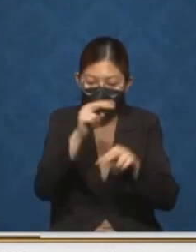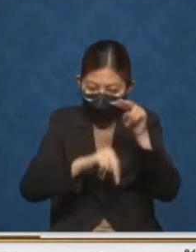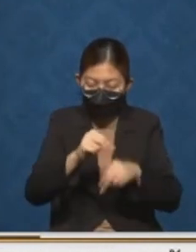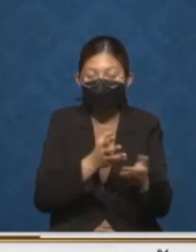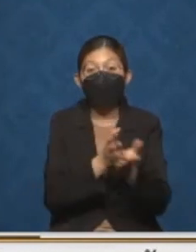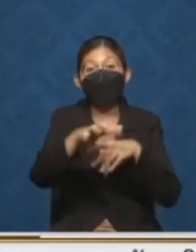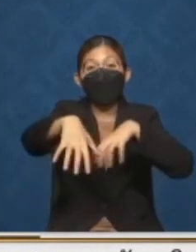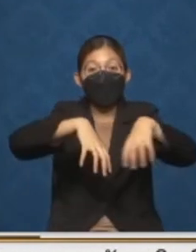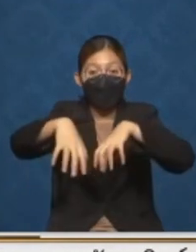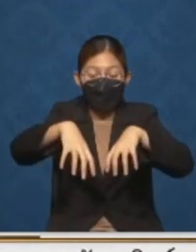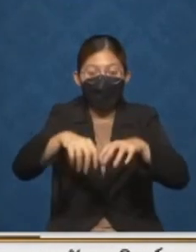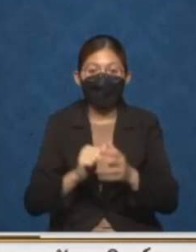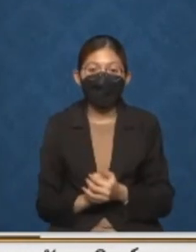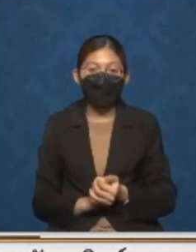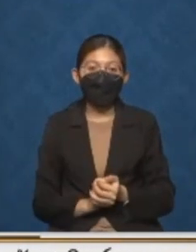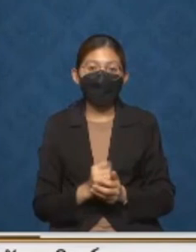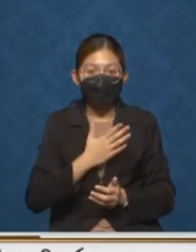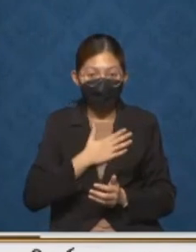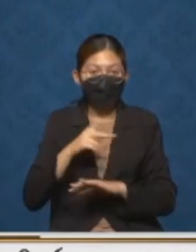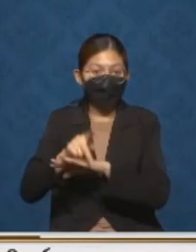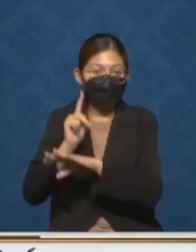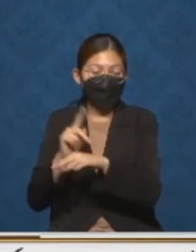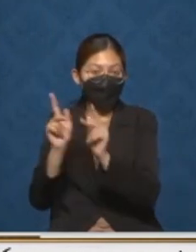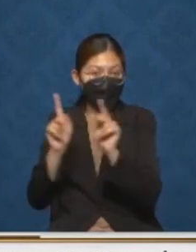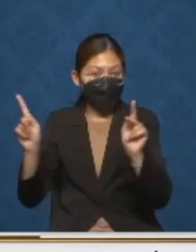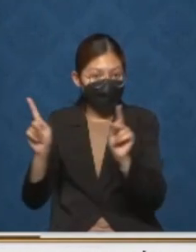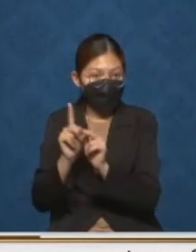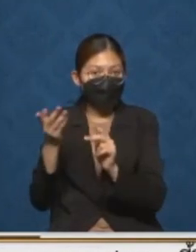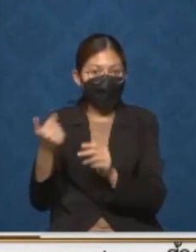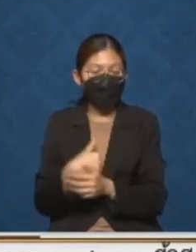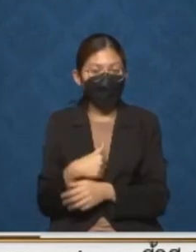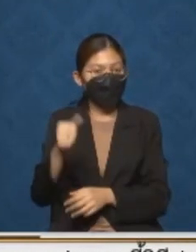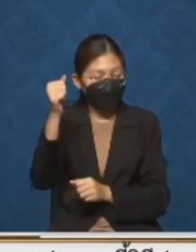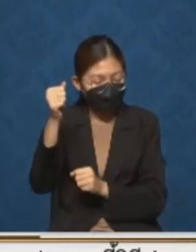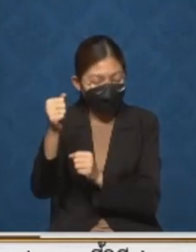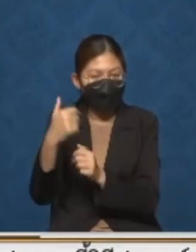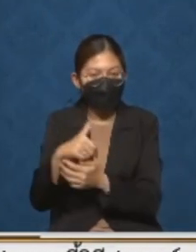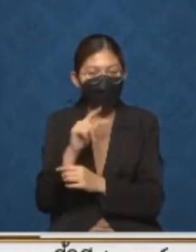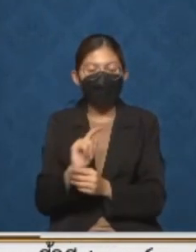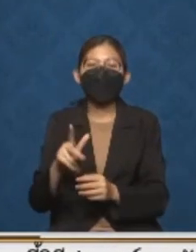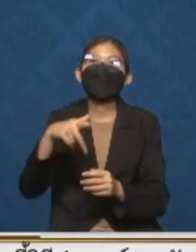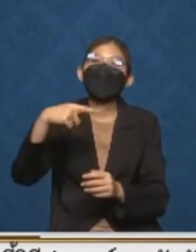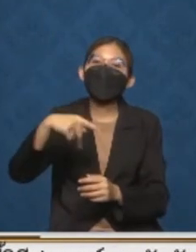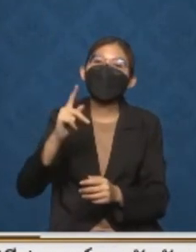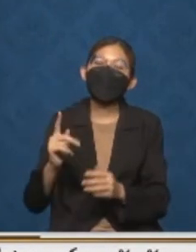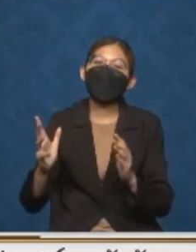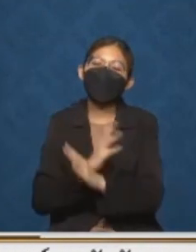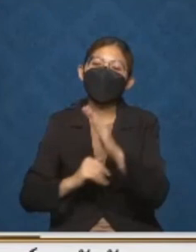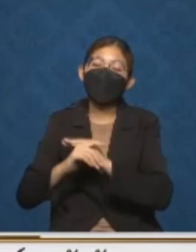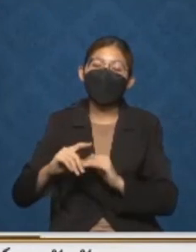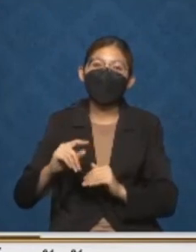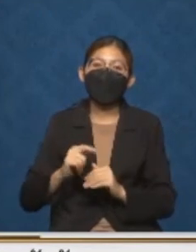าผมในฐณะประทานกระมาธิการ ผมทักท้วงกระสวงพัฒนาสังคมและคามมนคงของมนุษย์หลายครั้ง